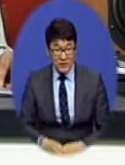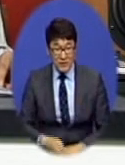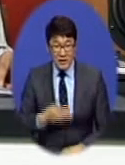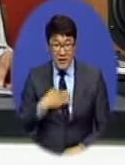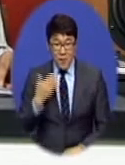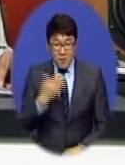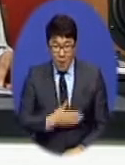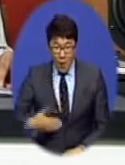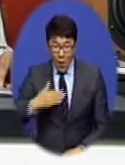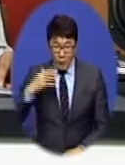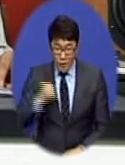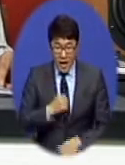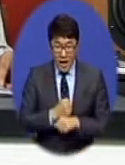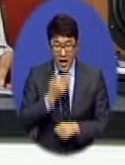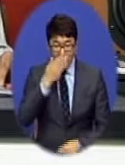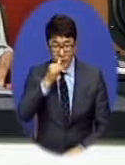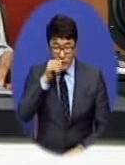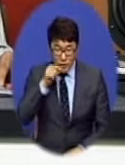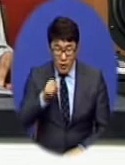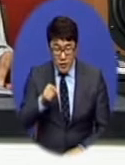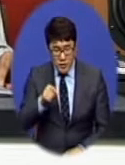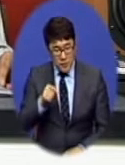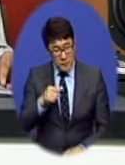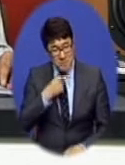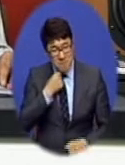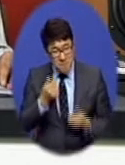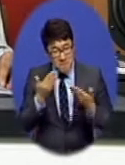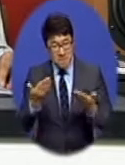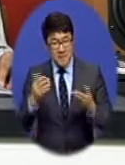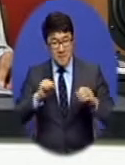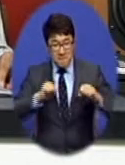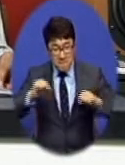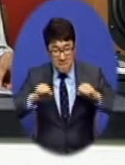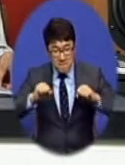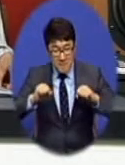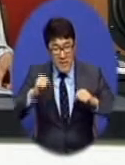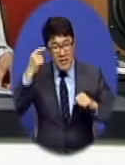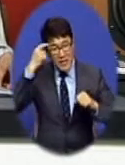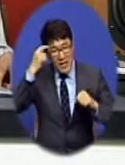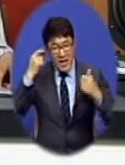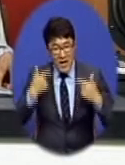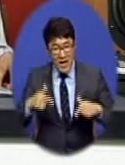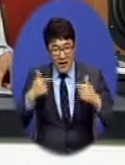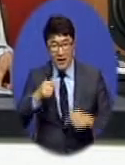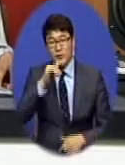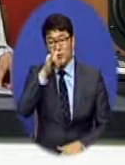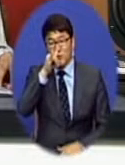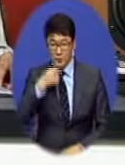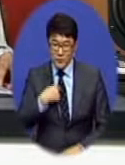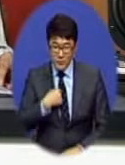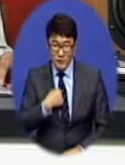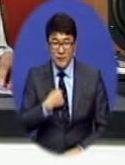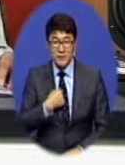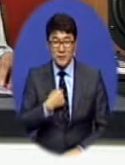몸으로 하는 일은 좀 그런 일을 좀 하고 싶은 그런 생각을 항상 갖고 있었거든요. 네. 근데 이제